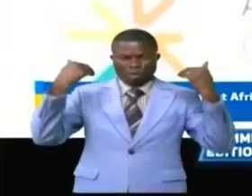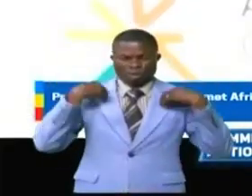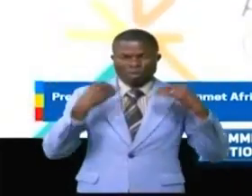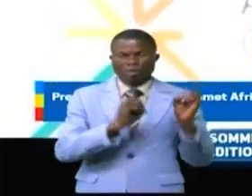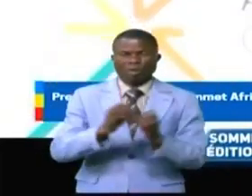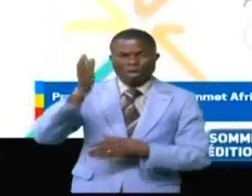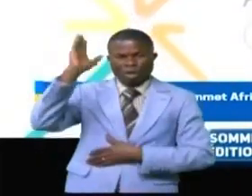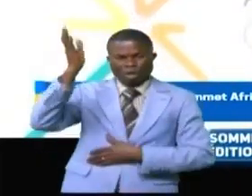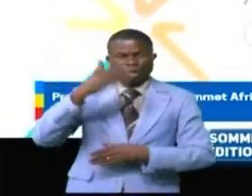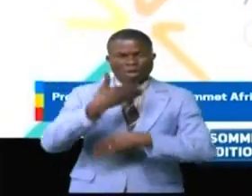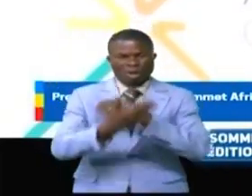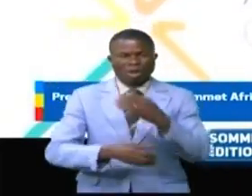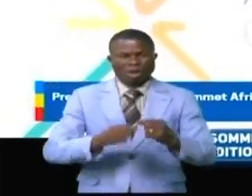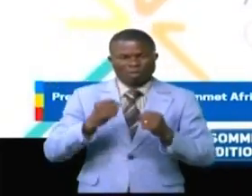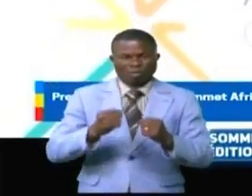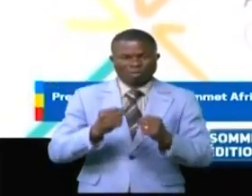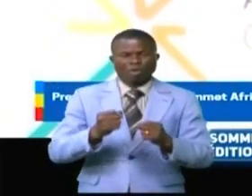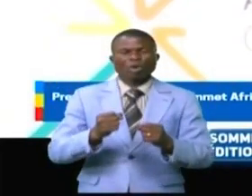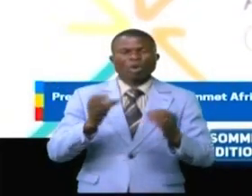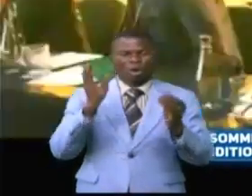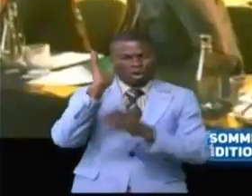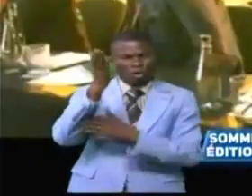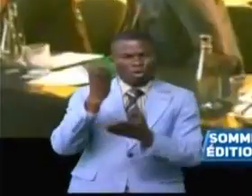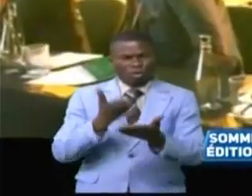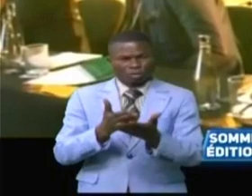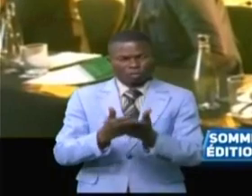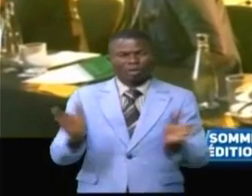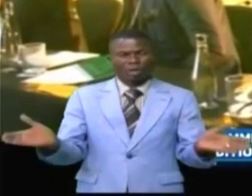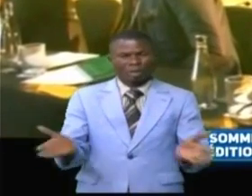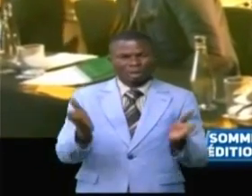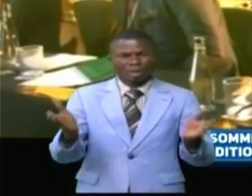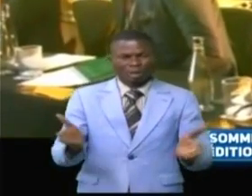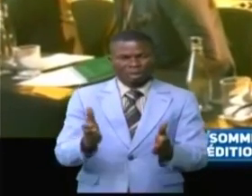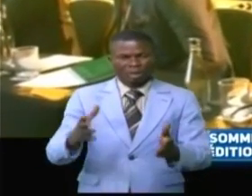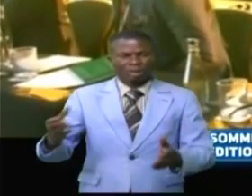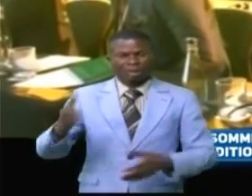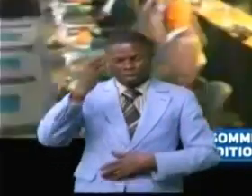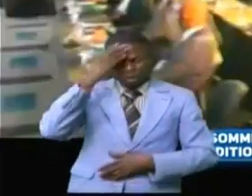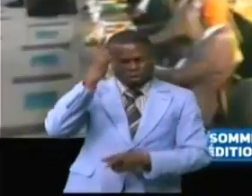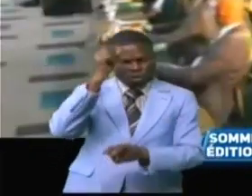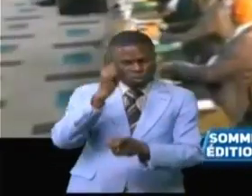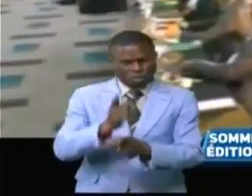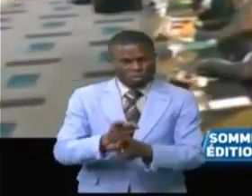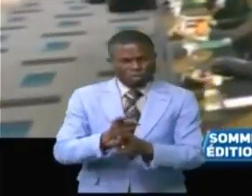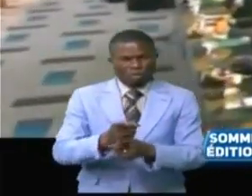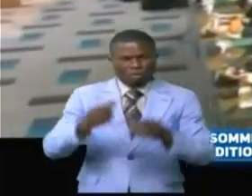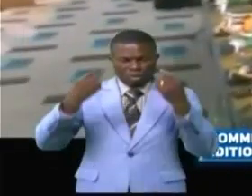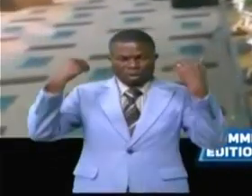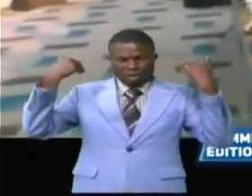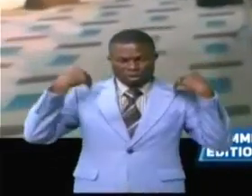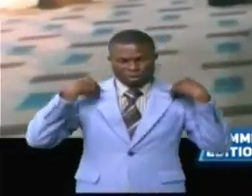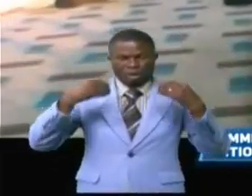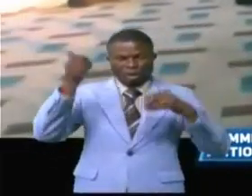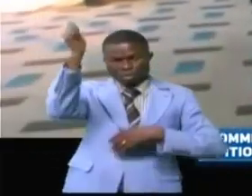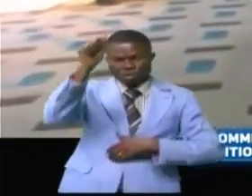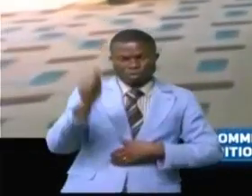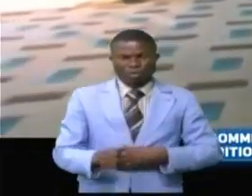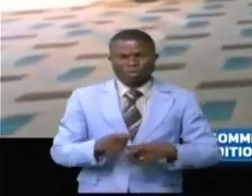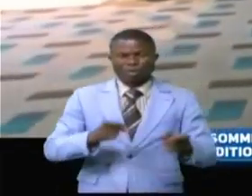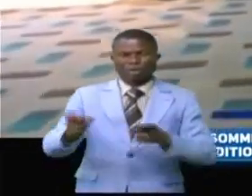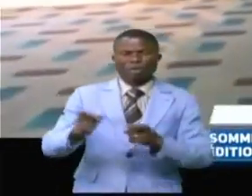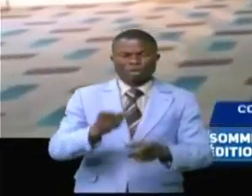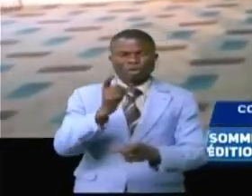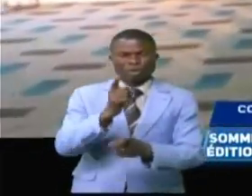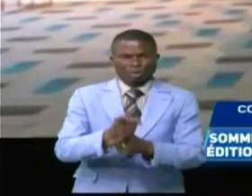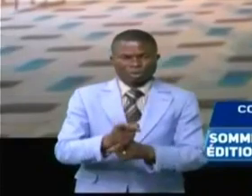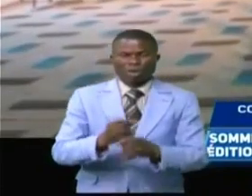à multiplier ces genres d'initiatives qui renforcera la prise de conscience des décideurs africains dans la gestion efficiente